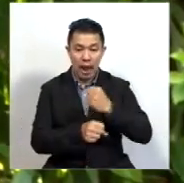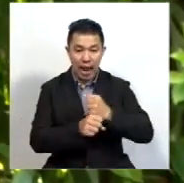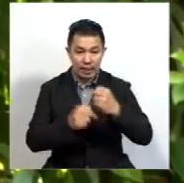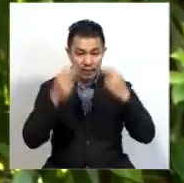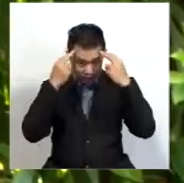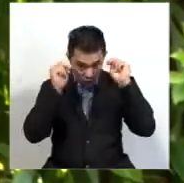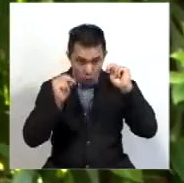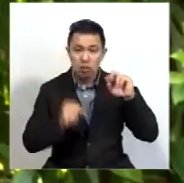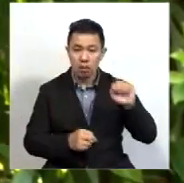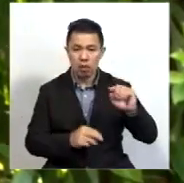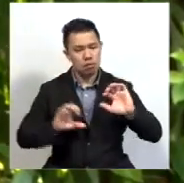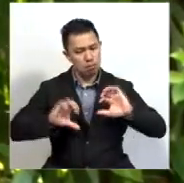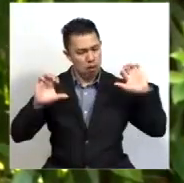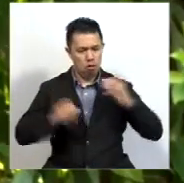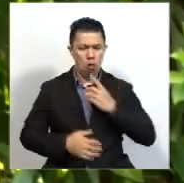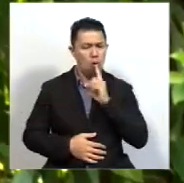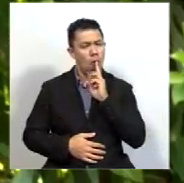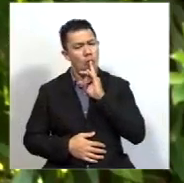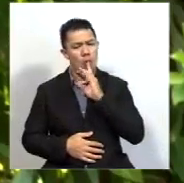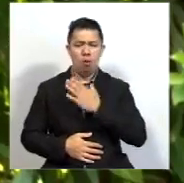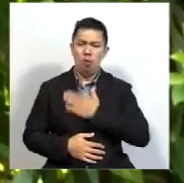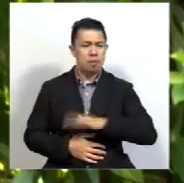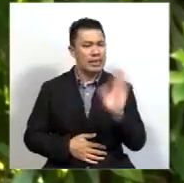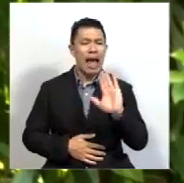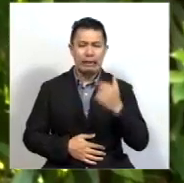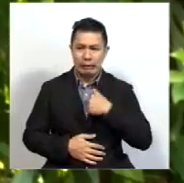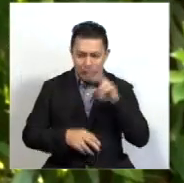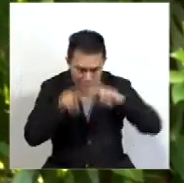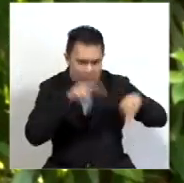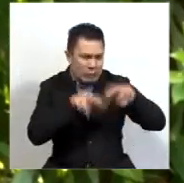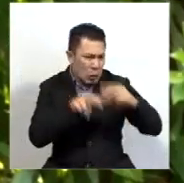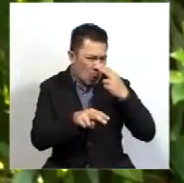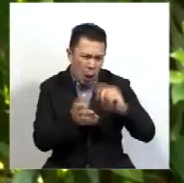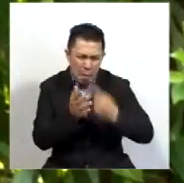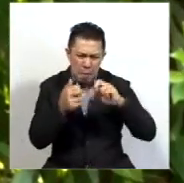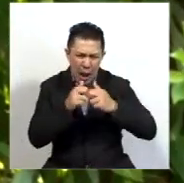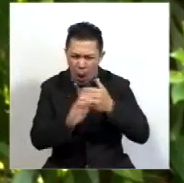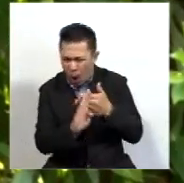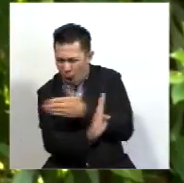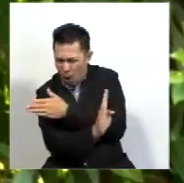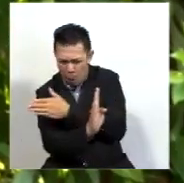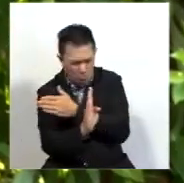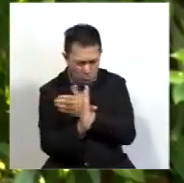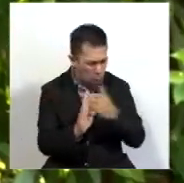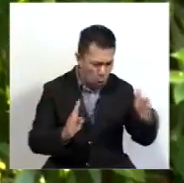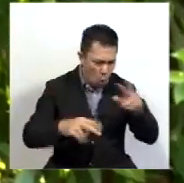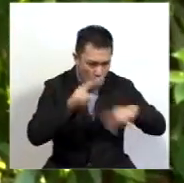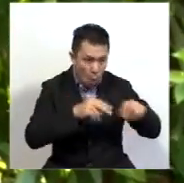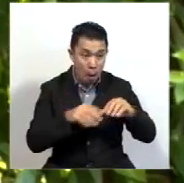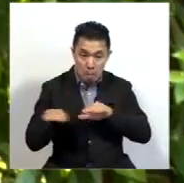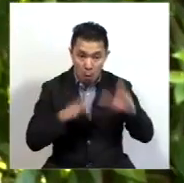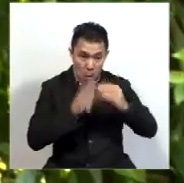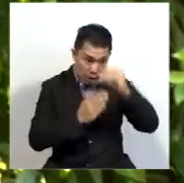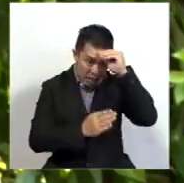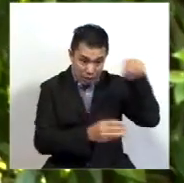นะครับก็ยืนยันว่าตอนนี้รัฐบาลไม่ได้นิ่งนอนใจและติดตามสถานการณ์แพร่ระบาดมาตั้งแต่ต้นรวมถึงเตรียมความพร้อมอพยพนักศึกษา